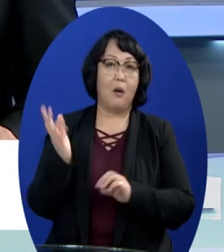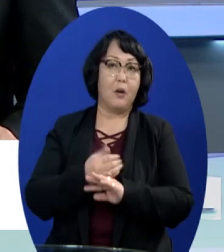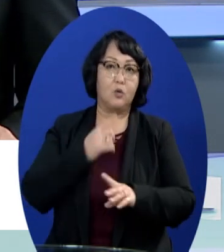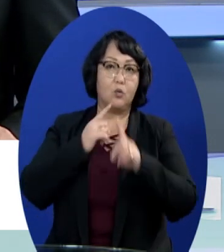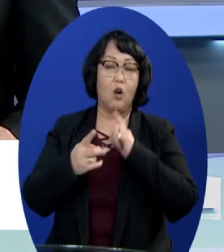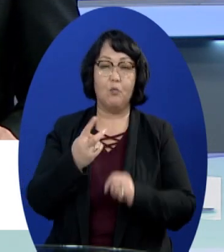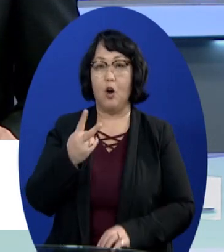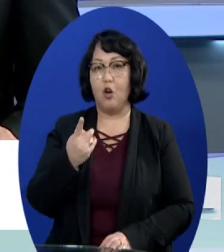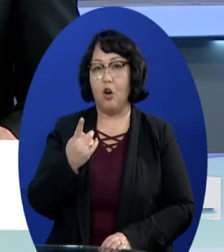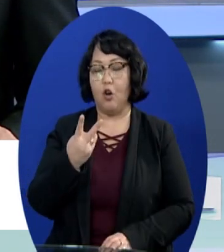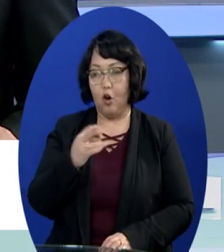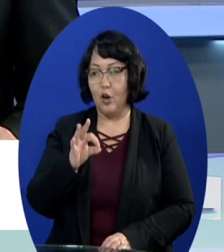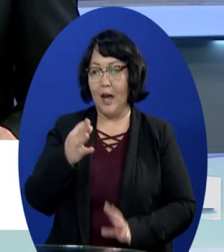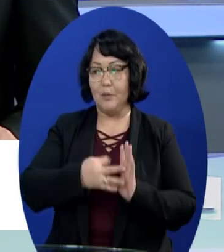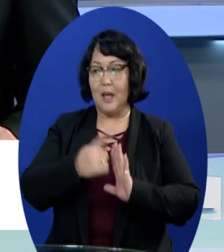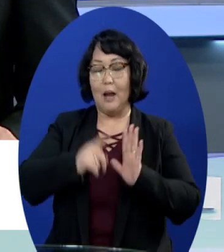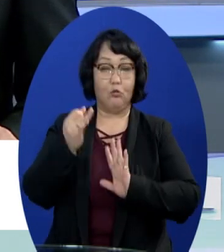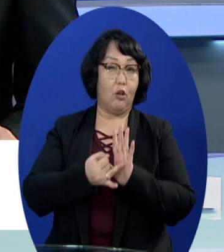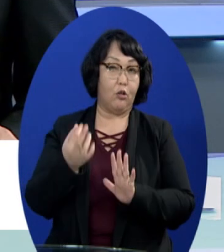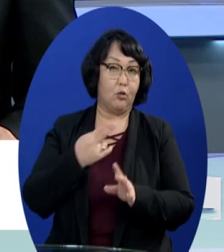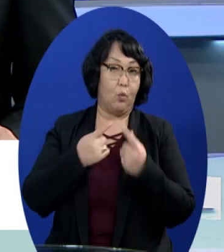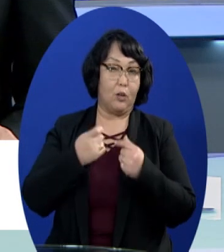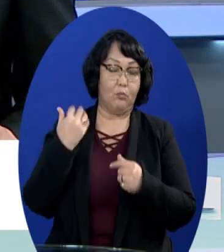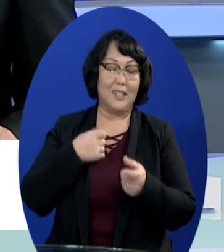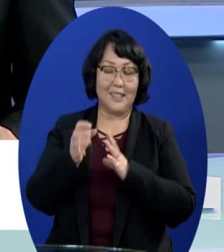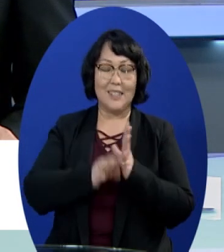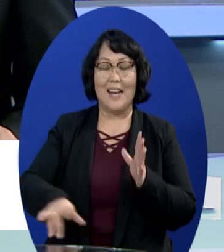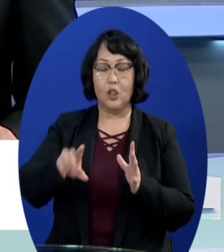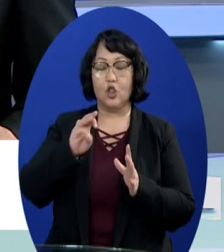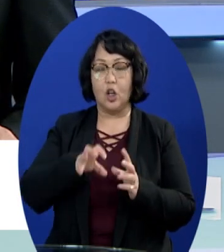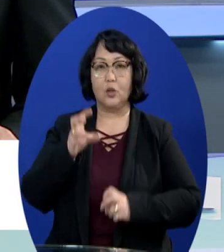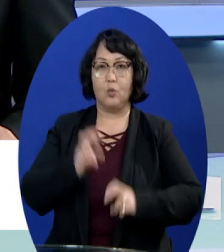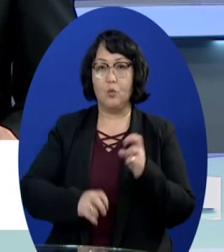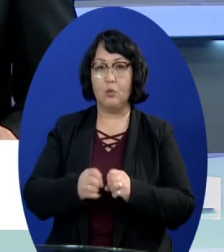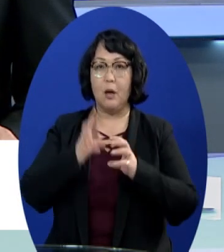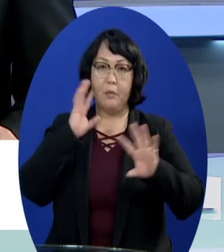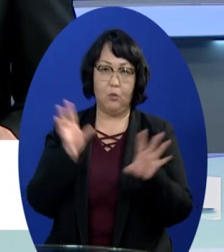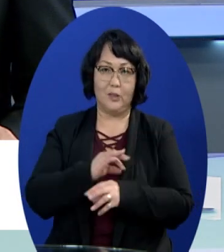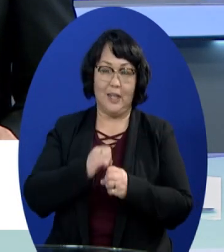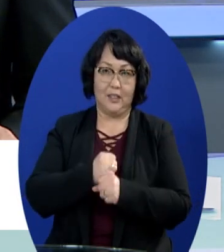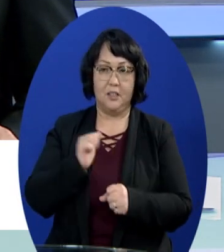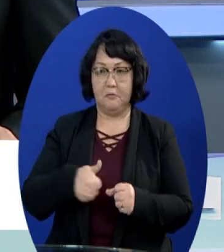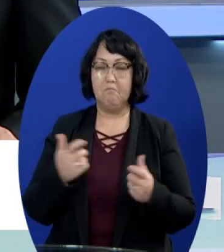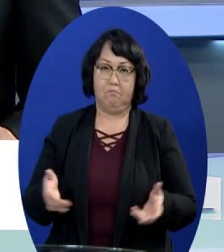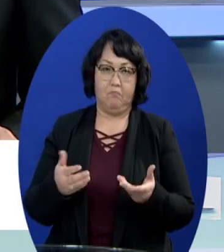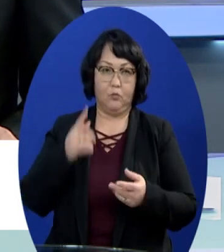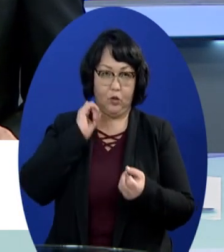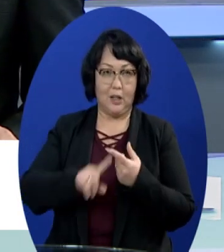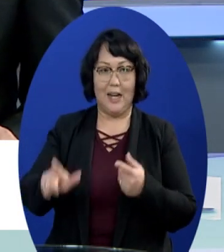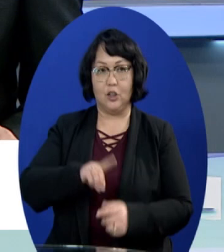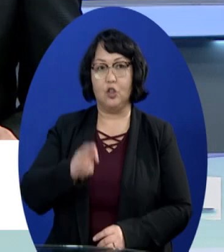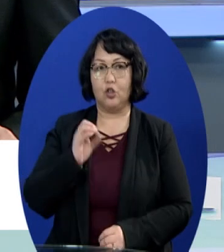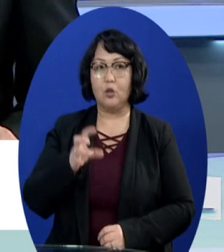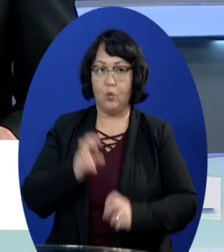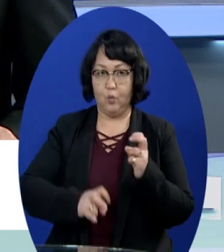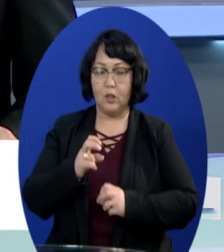2020 оны 8 дугаар сарын 17-ны өдрийн хуралдаанаар хэлэлцэж, газрын тос боловсруулах үйлдвэрийн бүтээн байгуулалтын ажлыг эрчимжүүлэх зорилгоор газрын тос